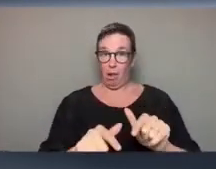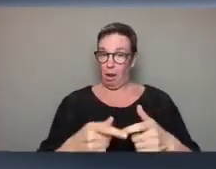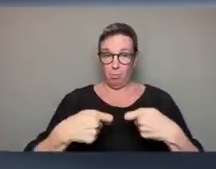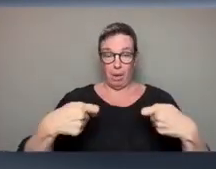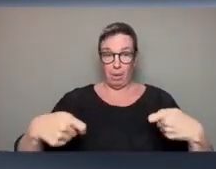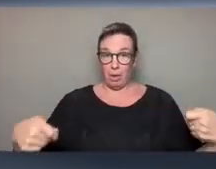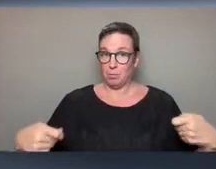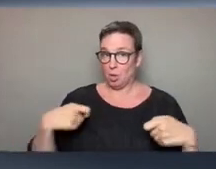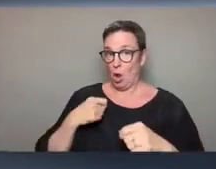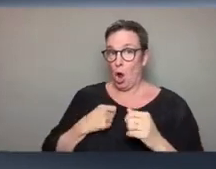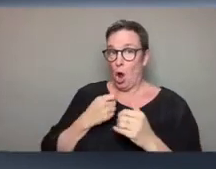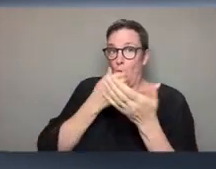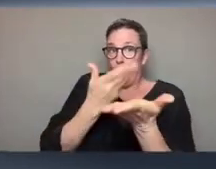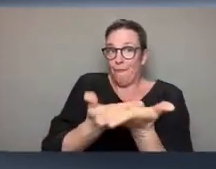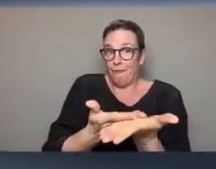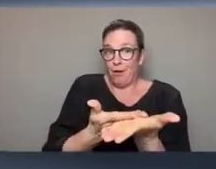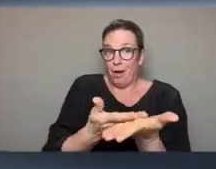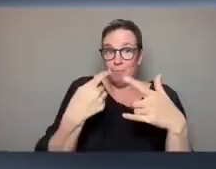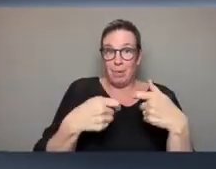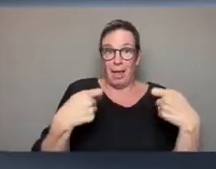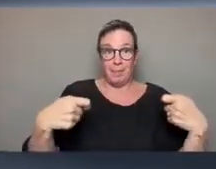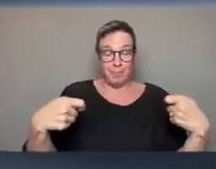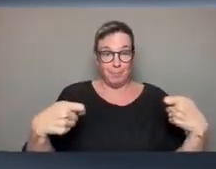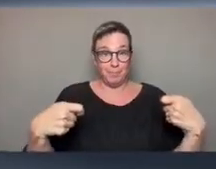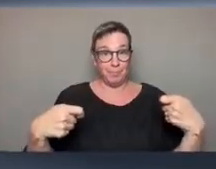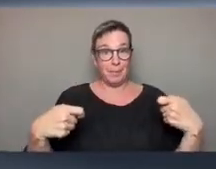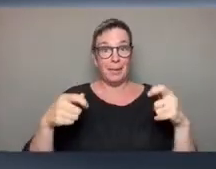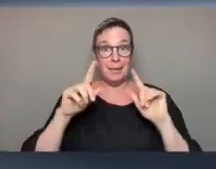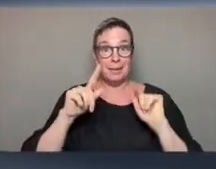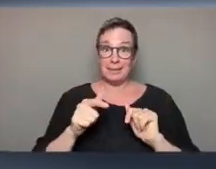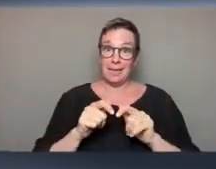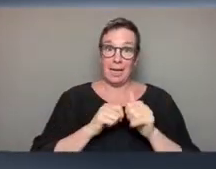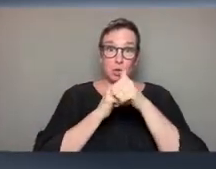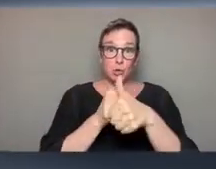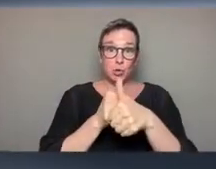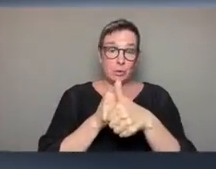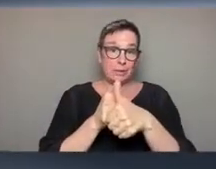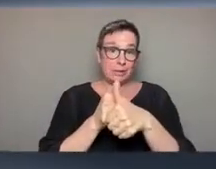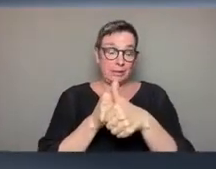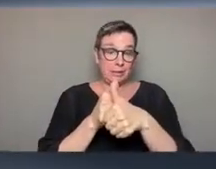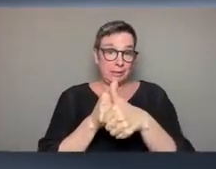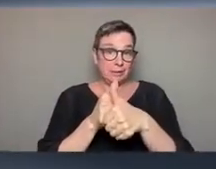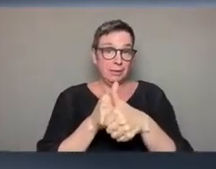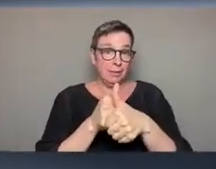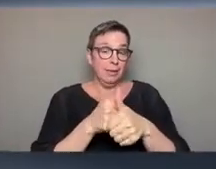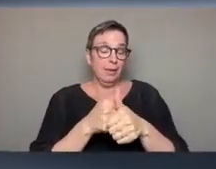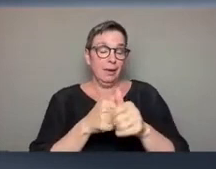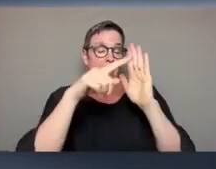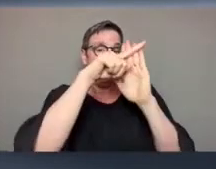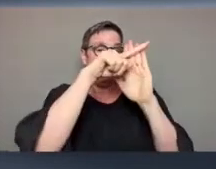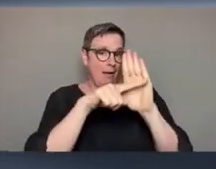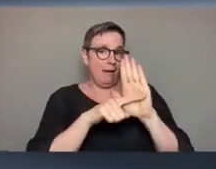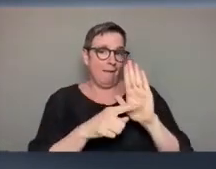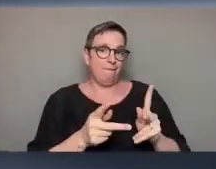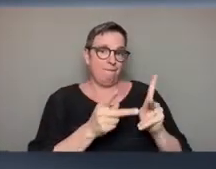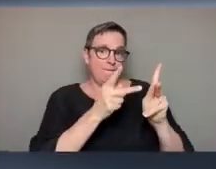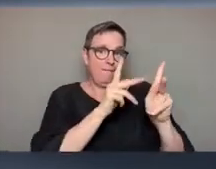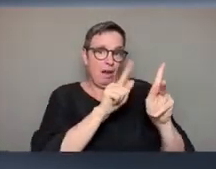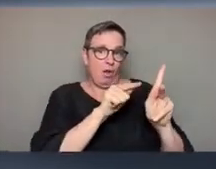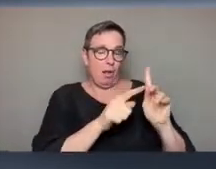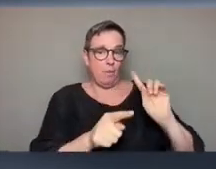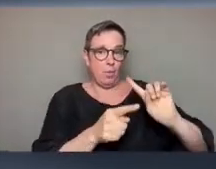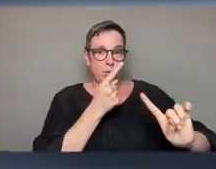les offres qui y sont développées doivent correspondre à leurs valeurs. Dans le cadre de ce projet, le but est donc de développer